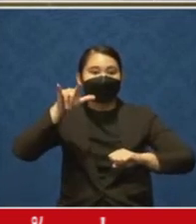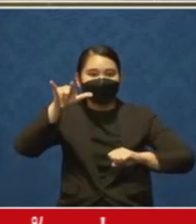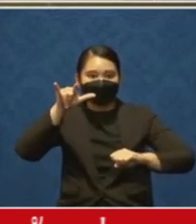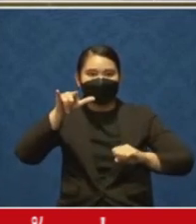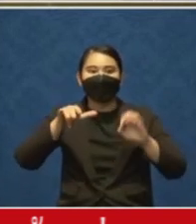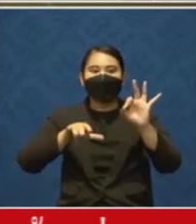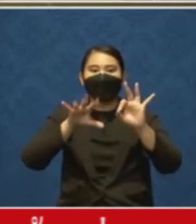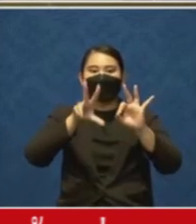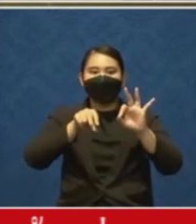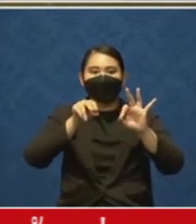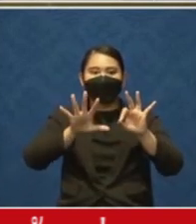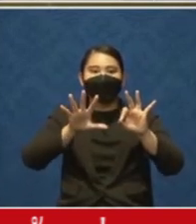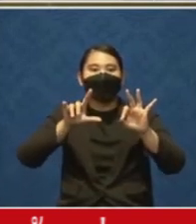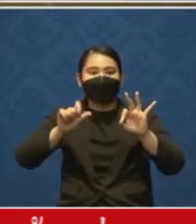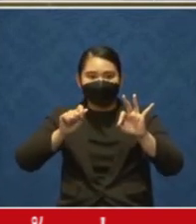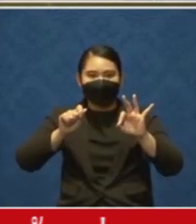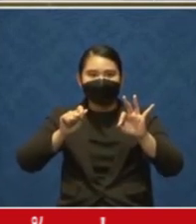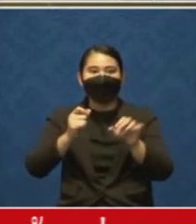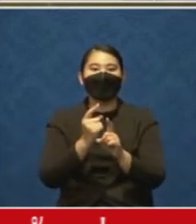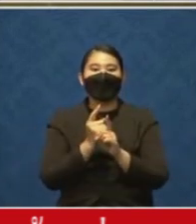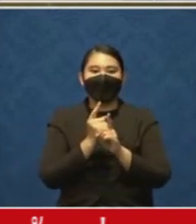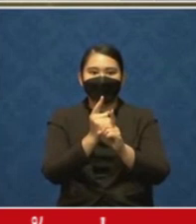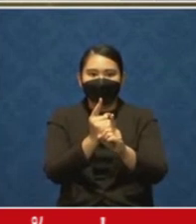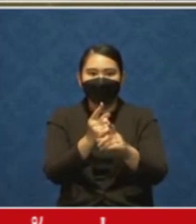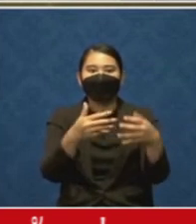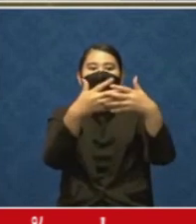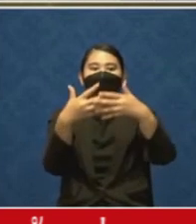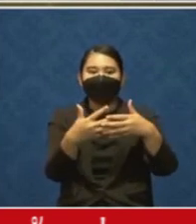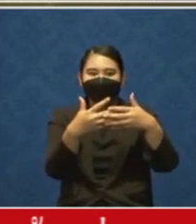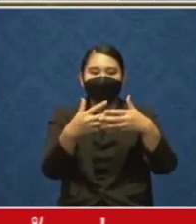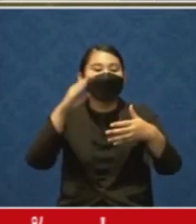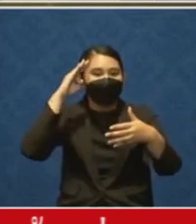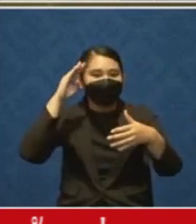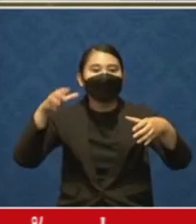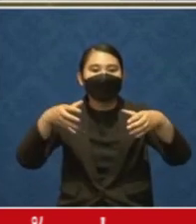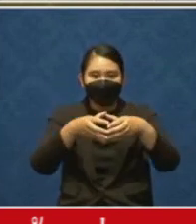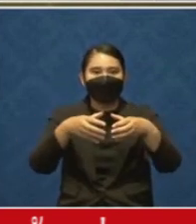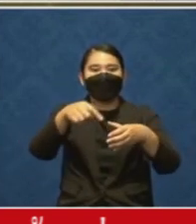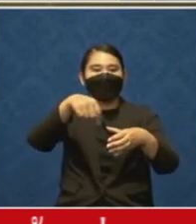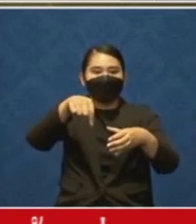ลบ F-35A เนี่ยอยู่ที่รัฐบาลอเมริกาและสภาคองเกรสครับ